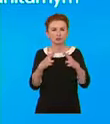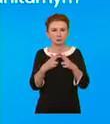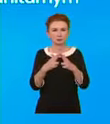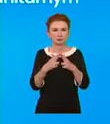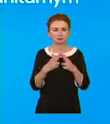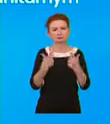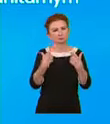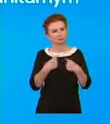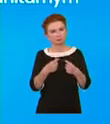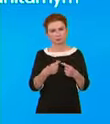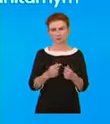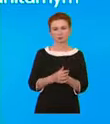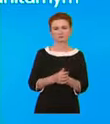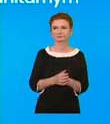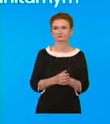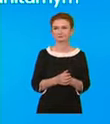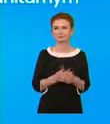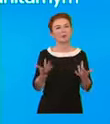możliwość transmisji jest bardzo wysoka.